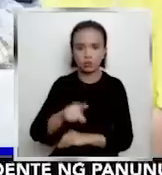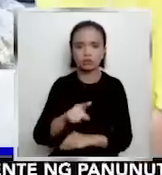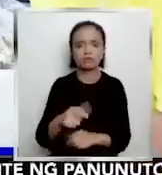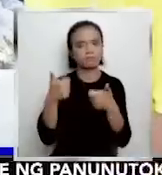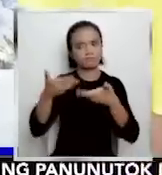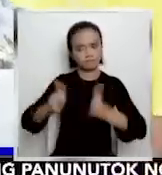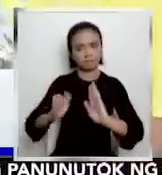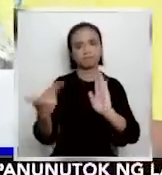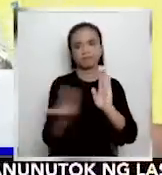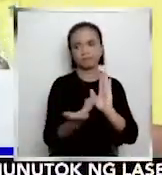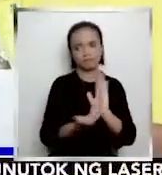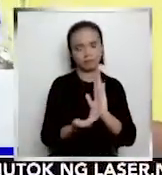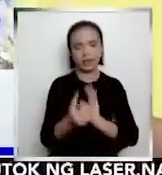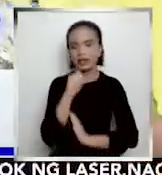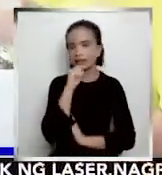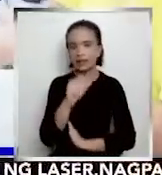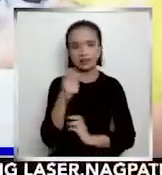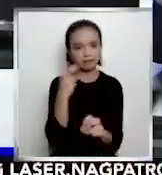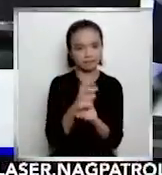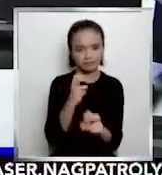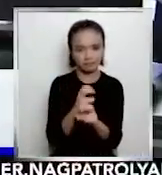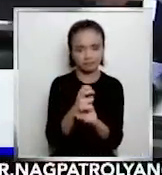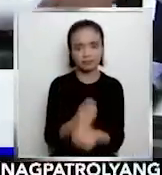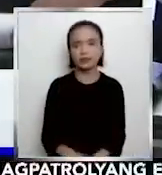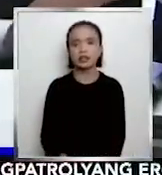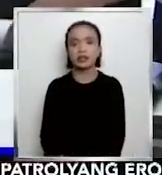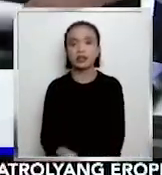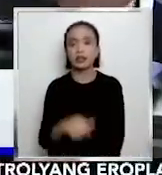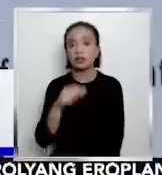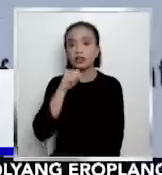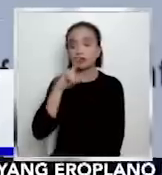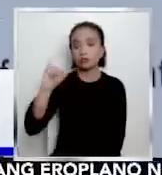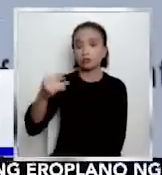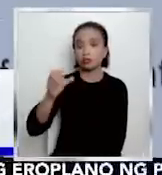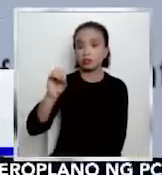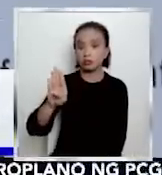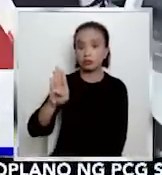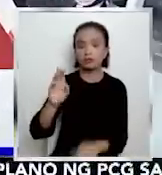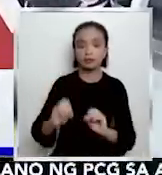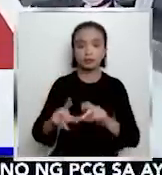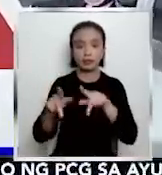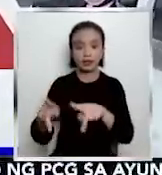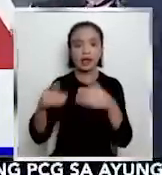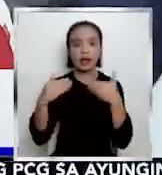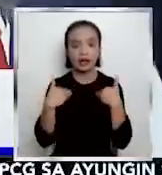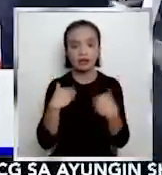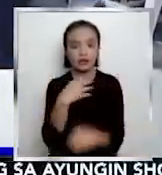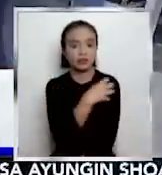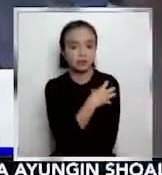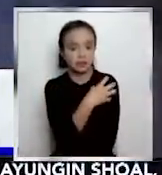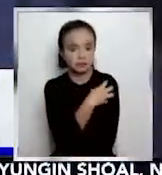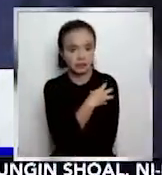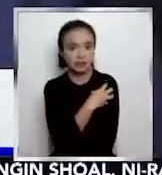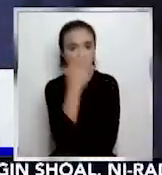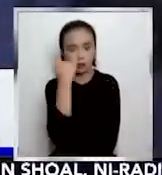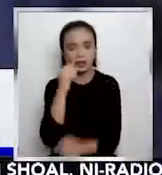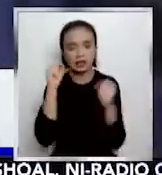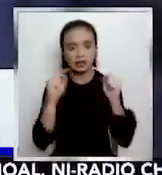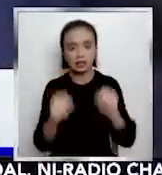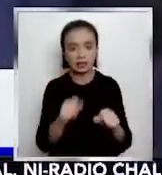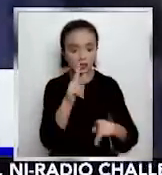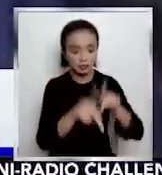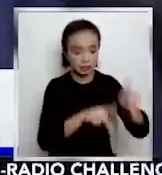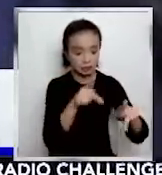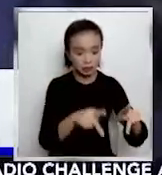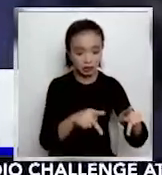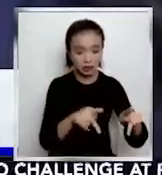mahirap. Bukod sa mga job opportunities, may booth din dito ang PNP kung saan nakakapagsumbong ang mga tulad ni Aileen